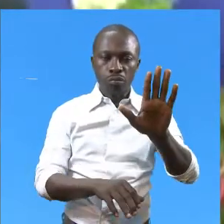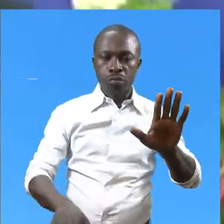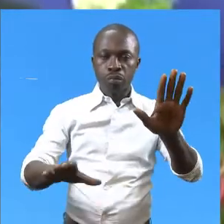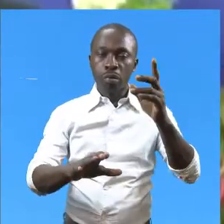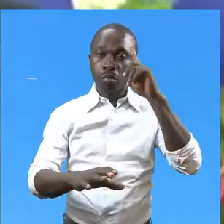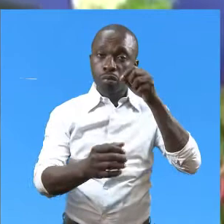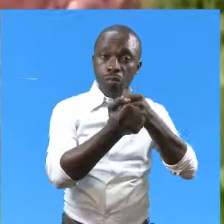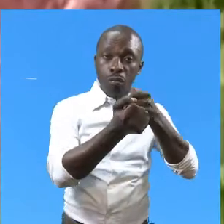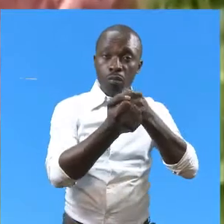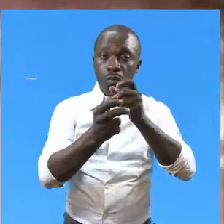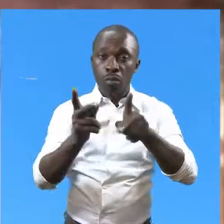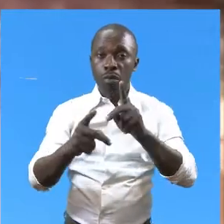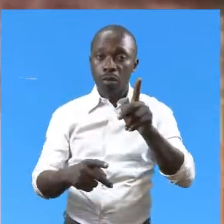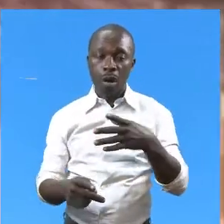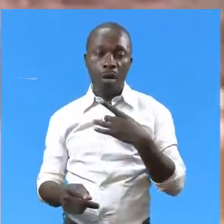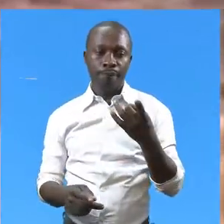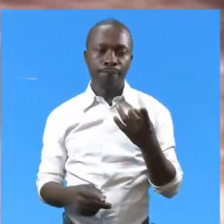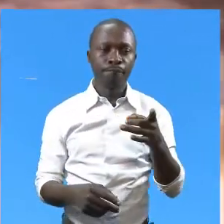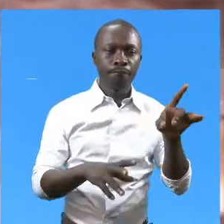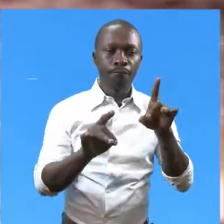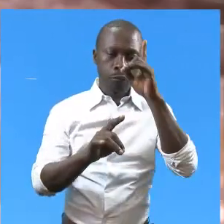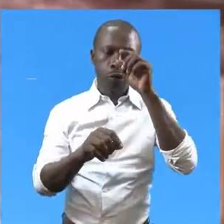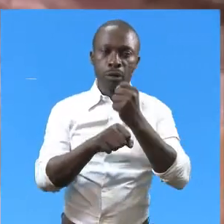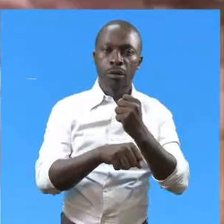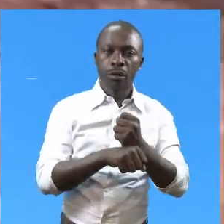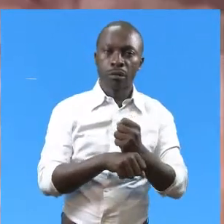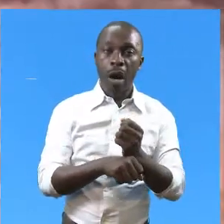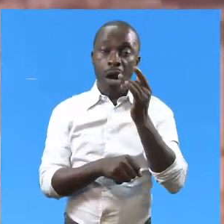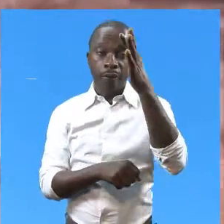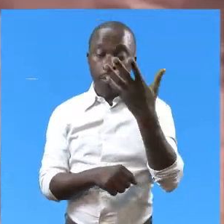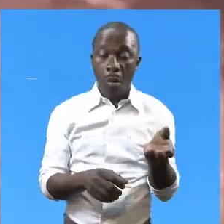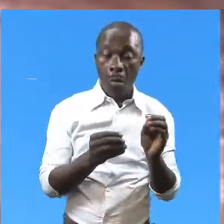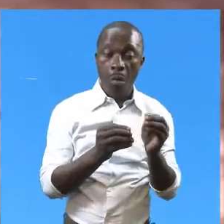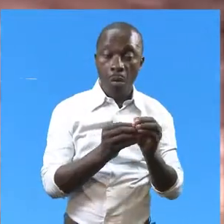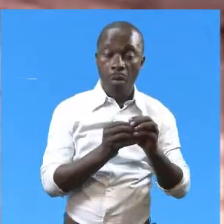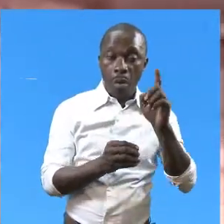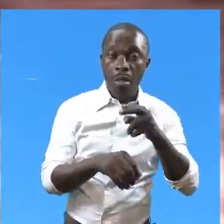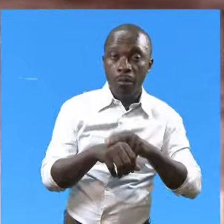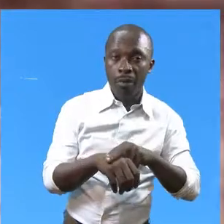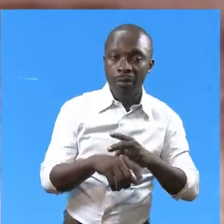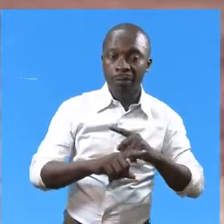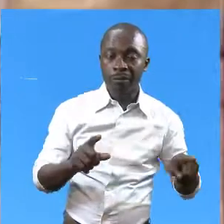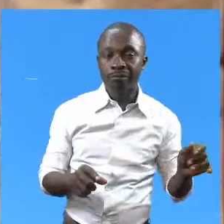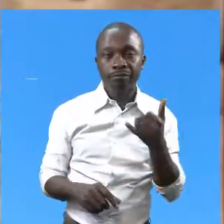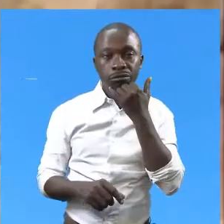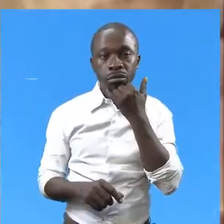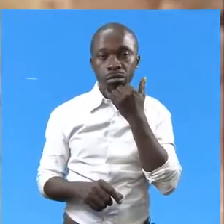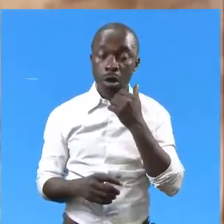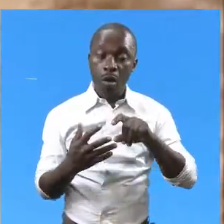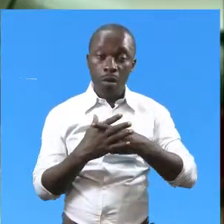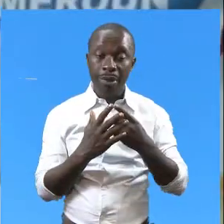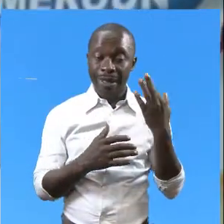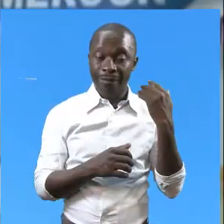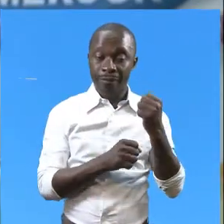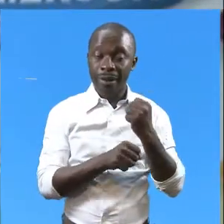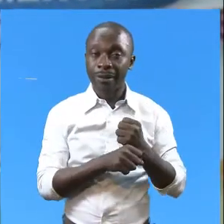des projets et programmes d'investissement public au Cameroun aurait dû générer des opportunités d'emploi. Conçues depuis 2017 par